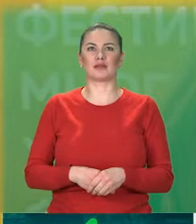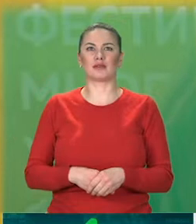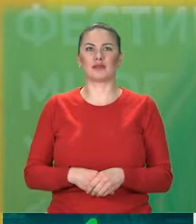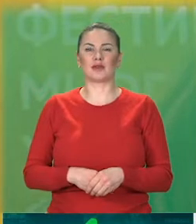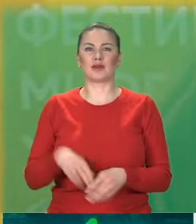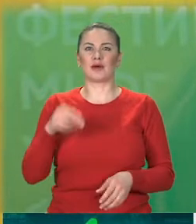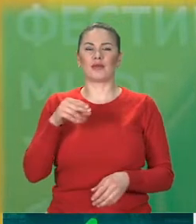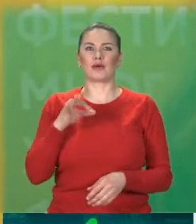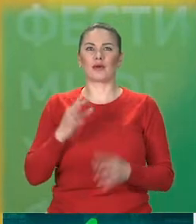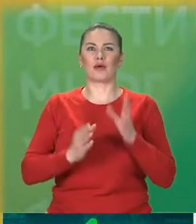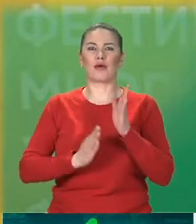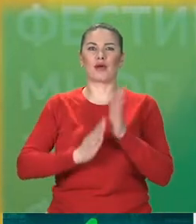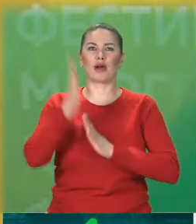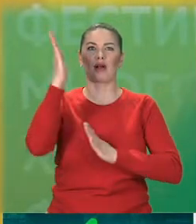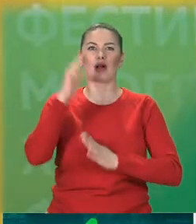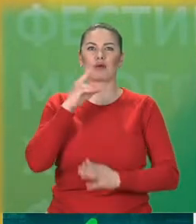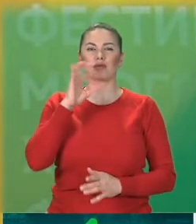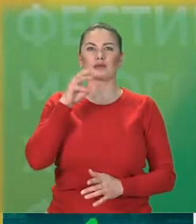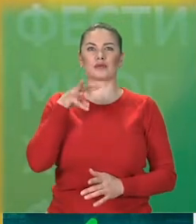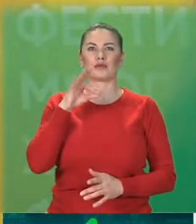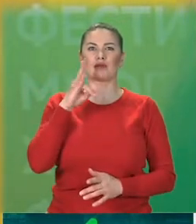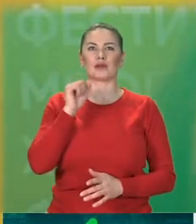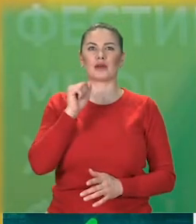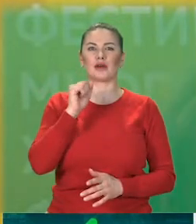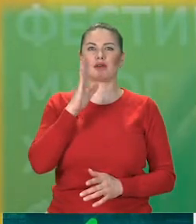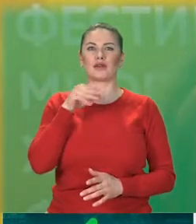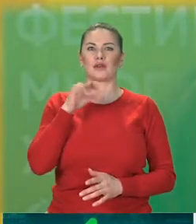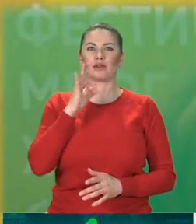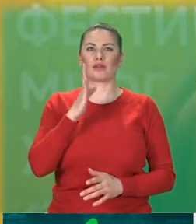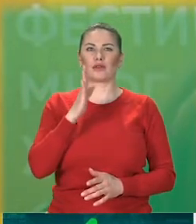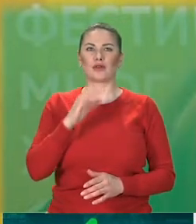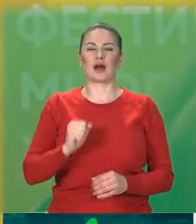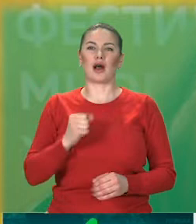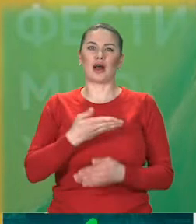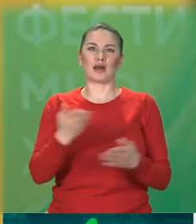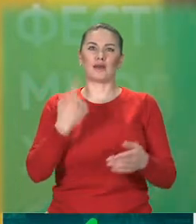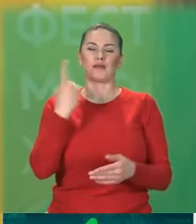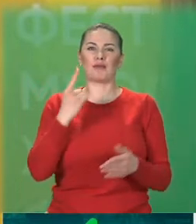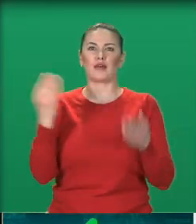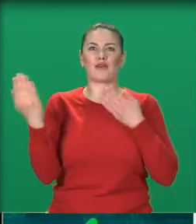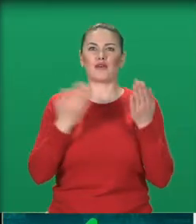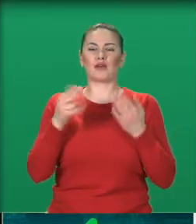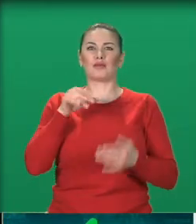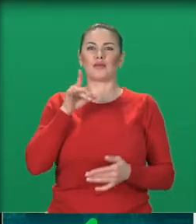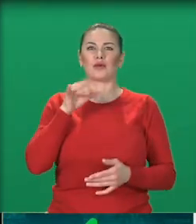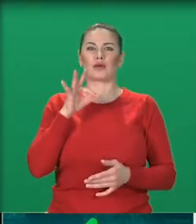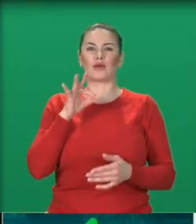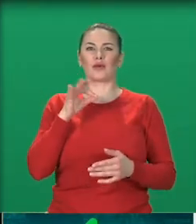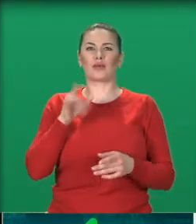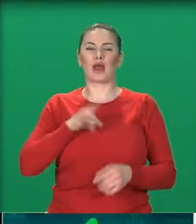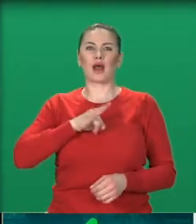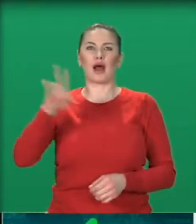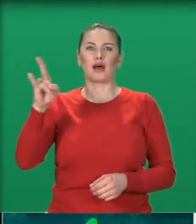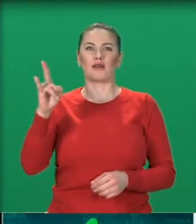про там, космонавтов, например, а про авиаконструктора, мне кажется, это первый фильм. Взлеты и